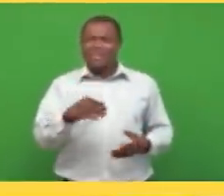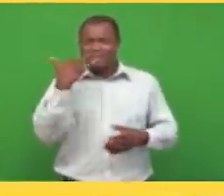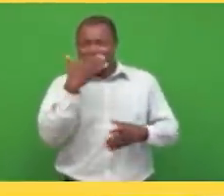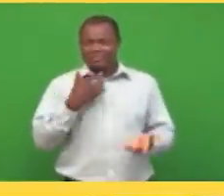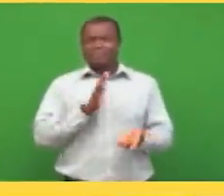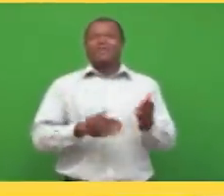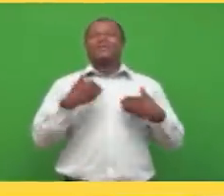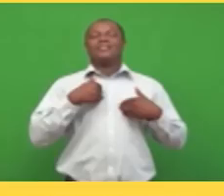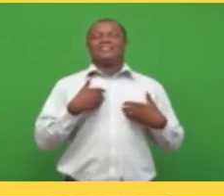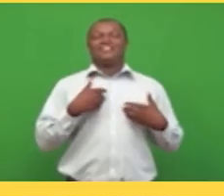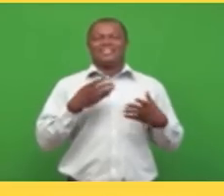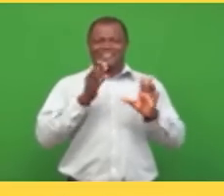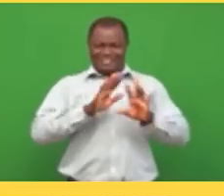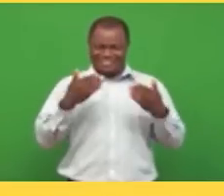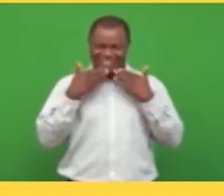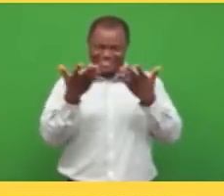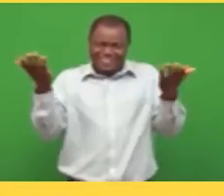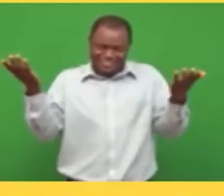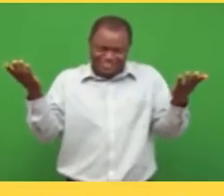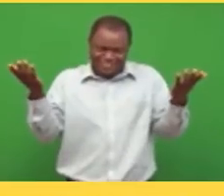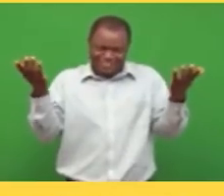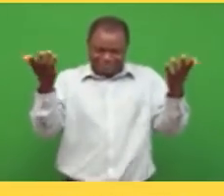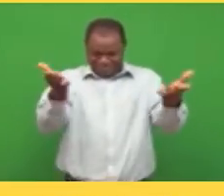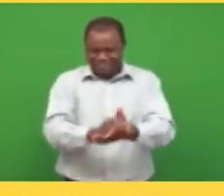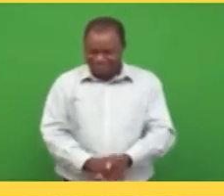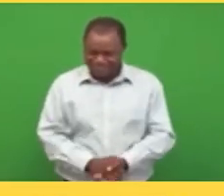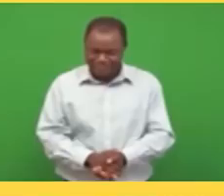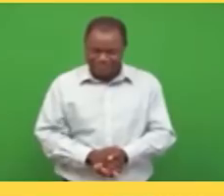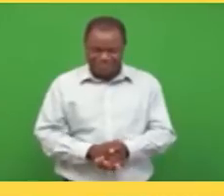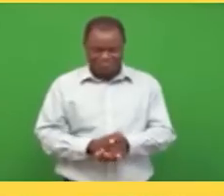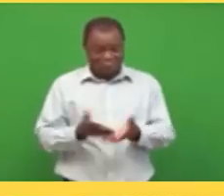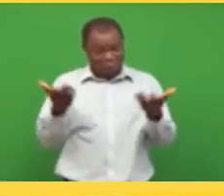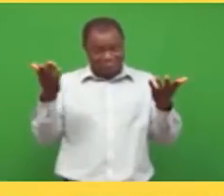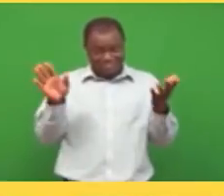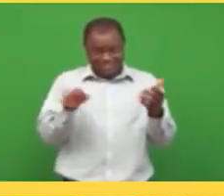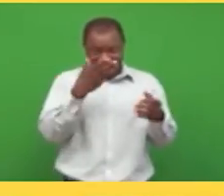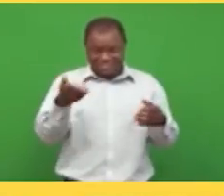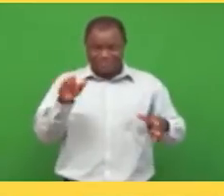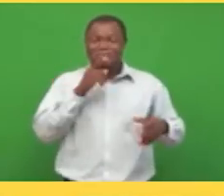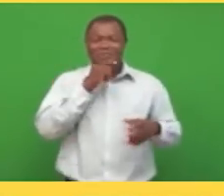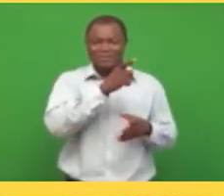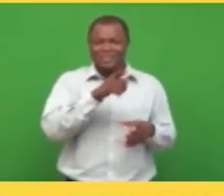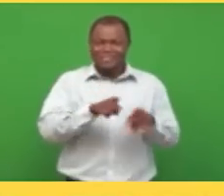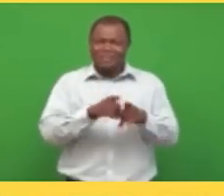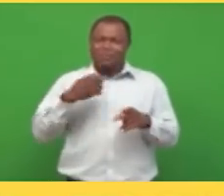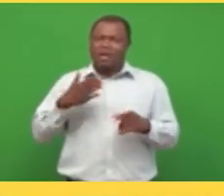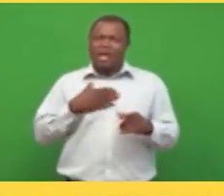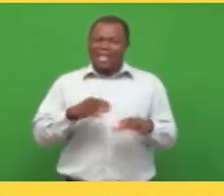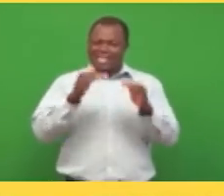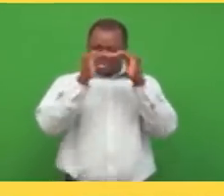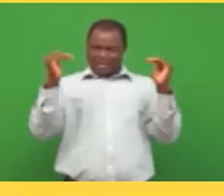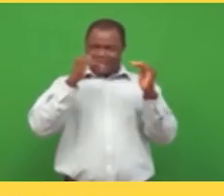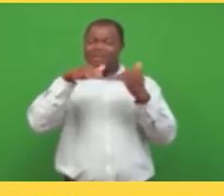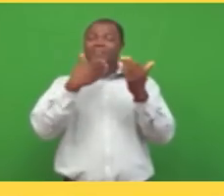wacho ndini ndatenga mazita mashoko makukutu hanzi ngati